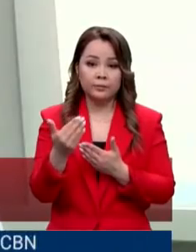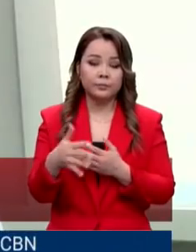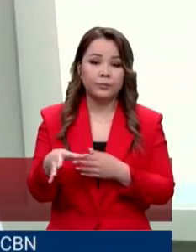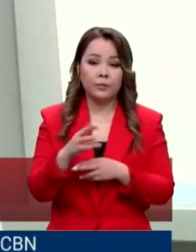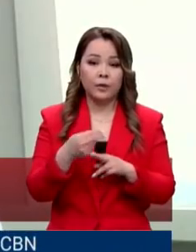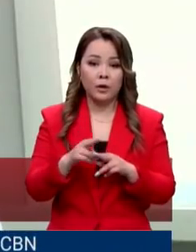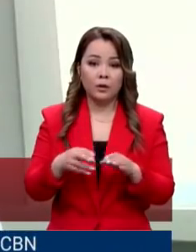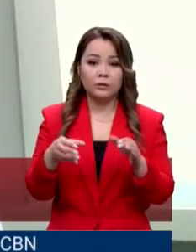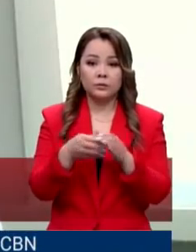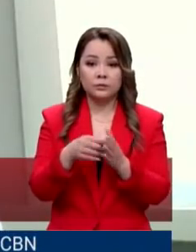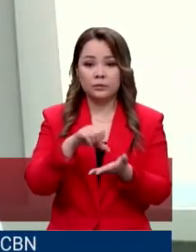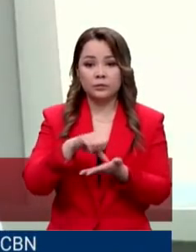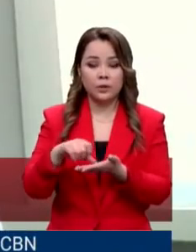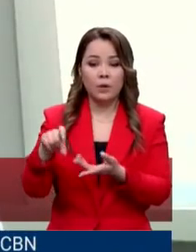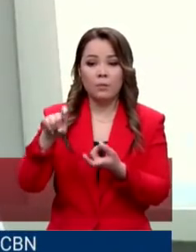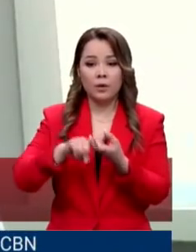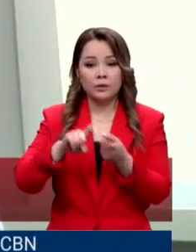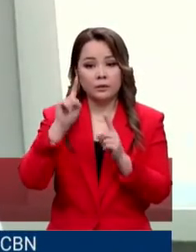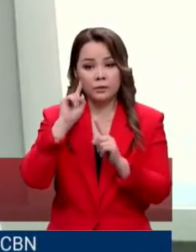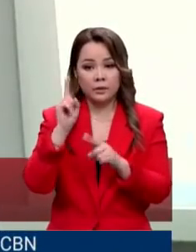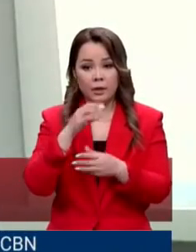бәрі билік институттары байланысты.